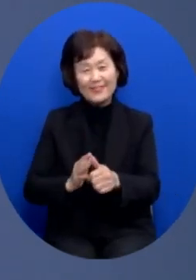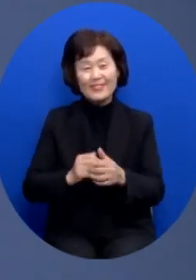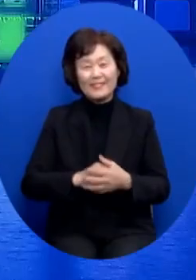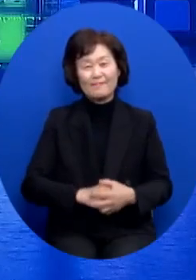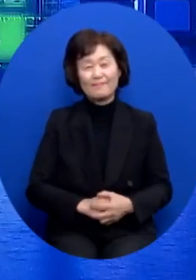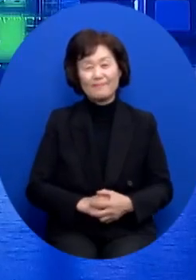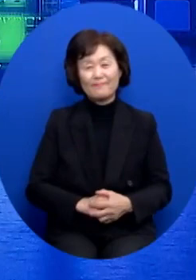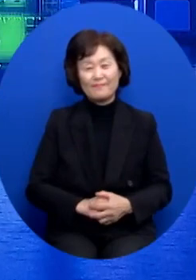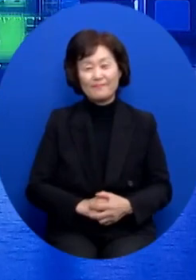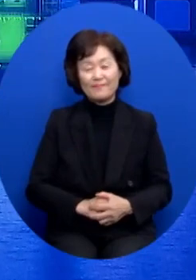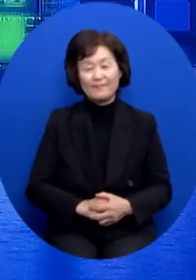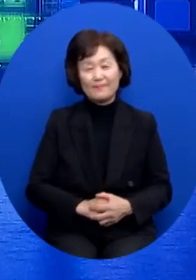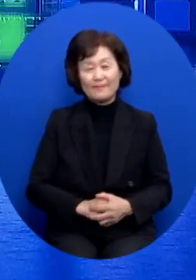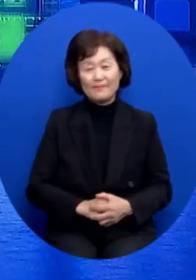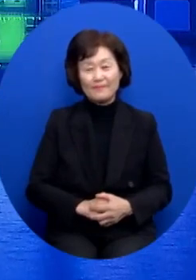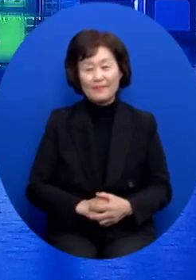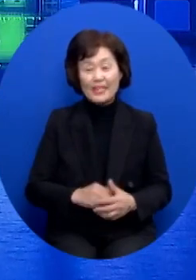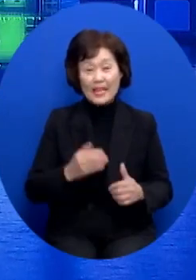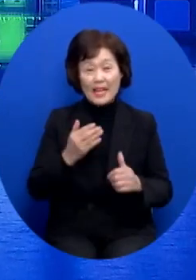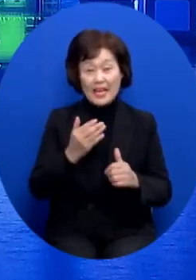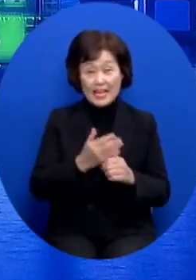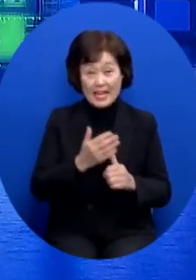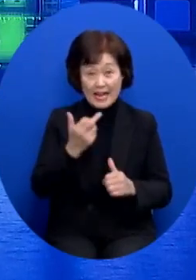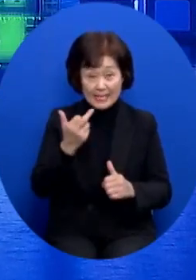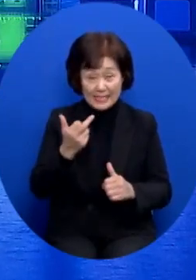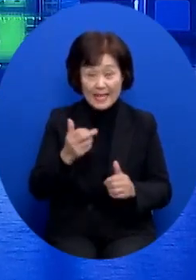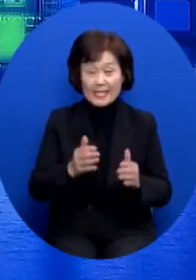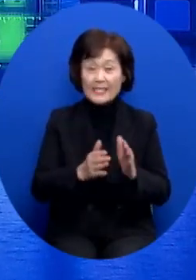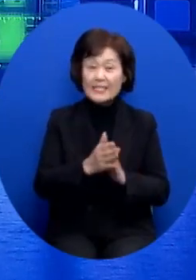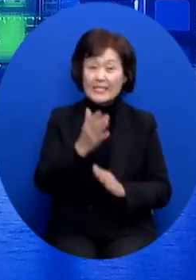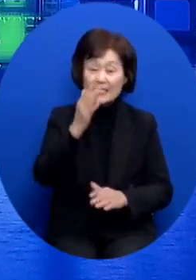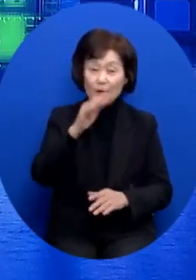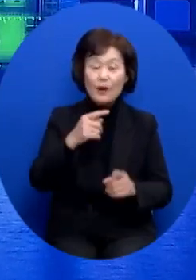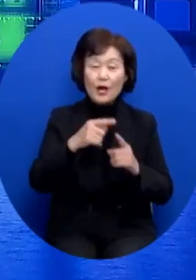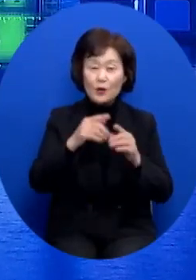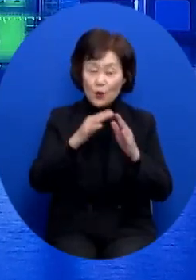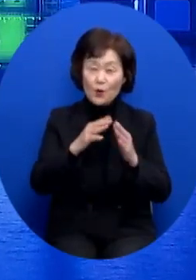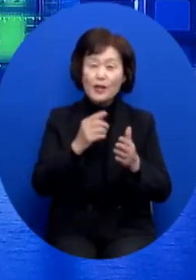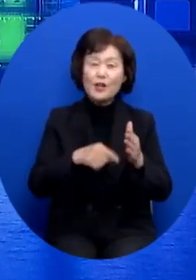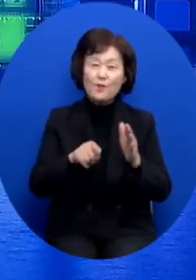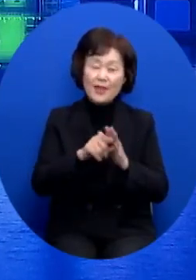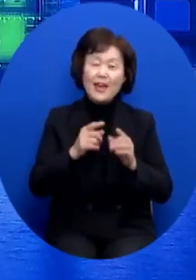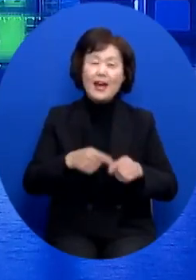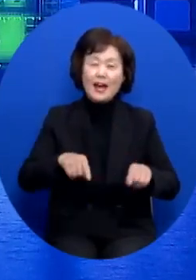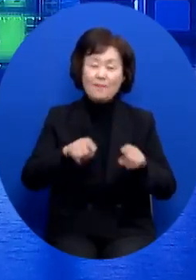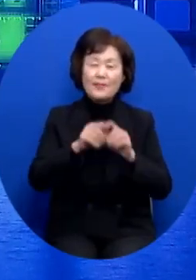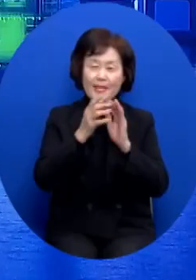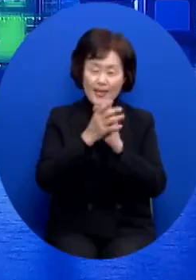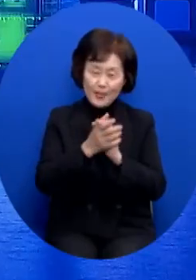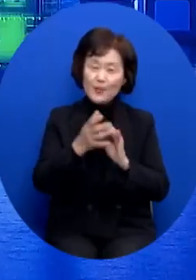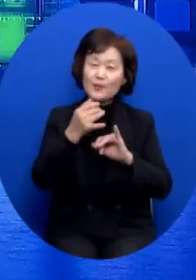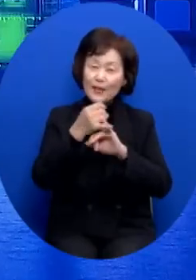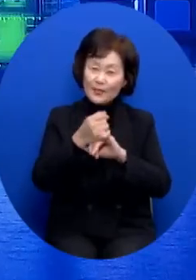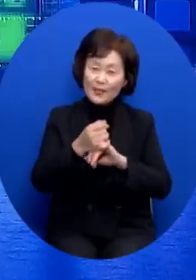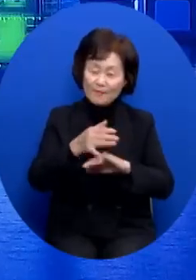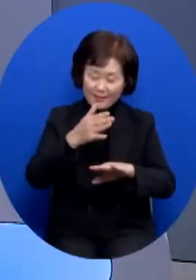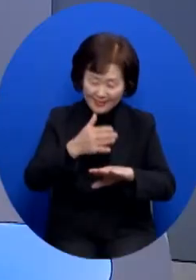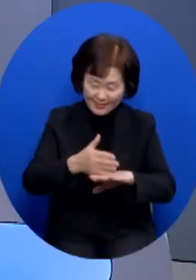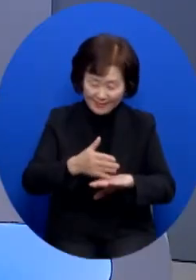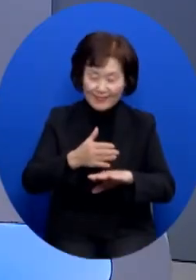드립니다네 양산시와 양산 교계에 빛을 박혀 나갈 앞으로의 사역 함께 기도하도록 하겠습니다 오늘 말씀